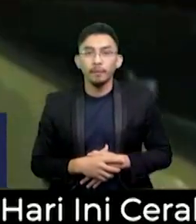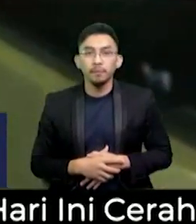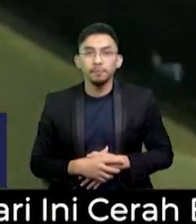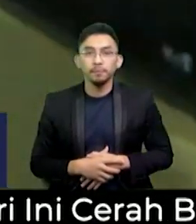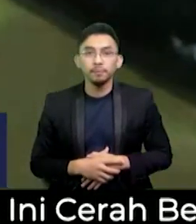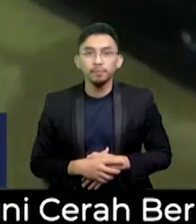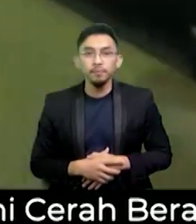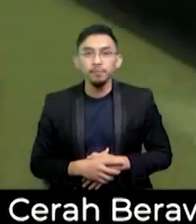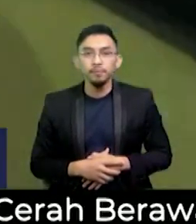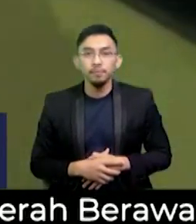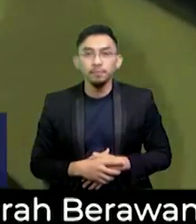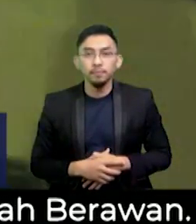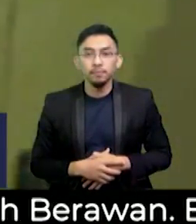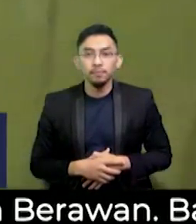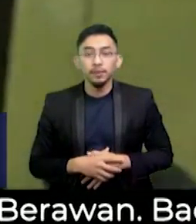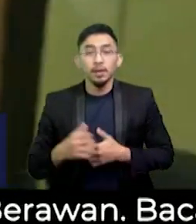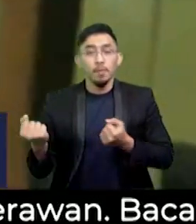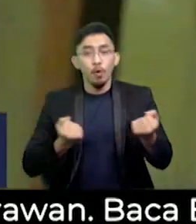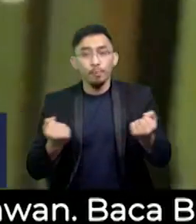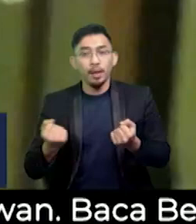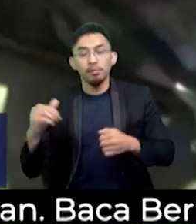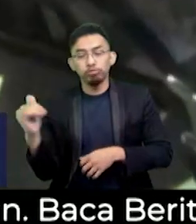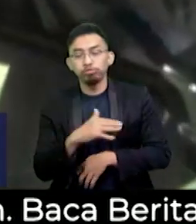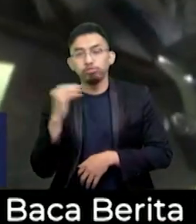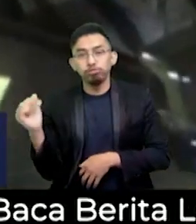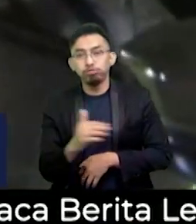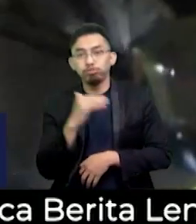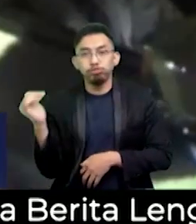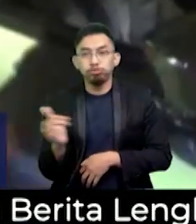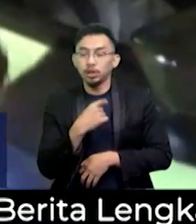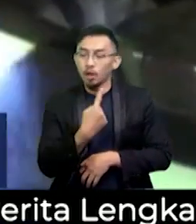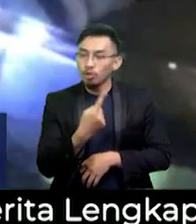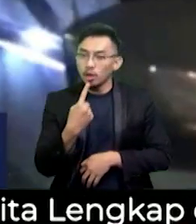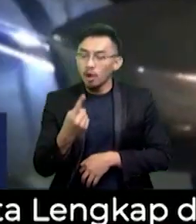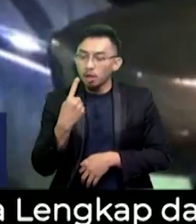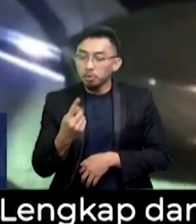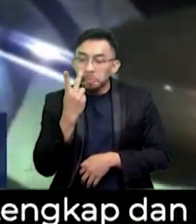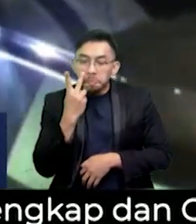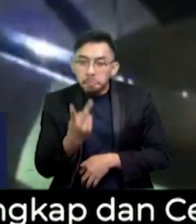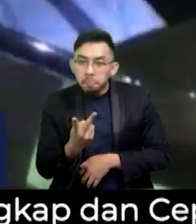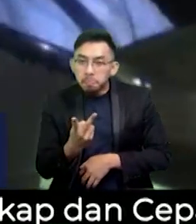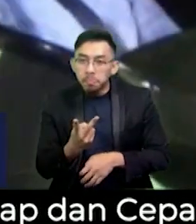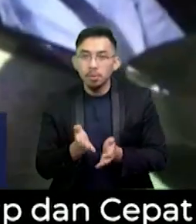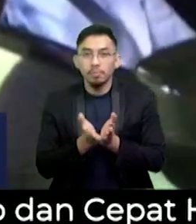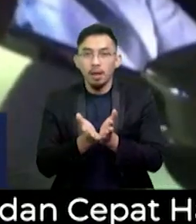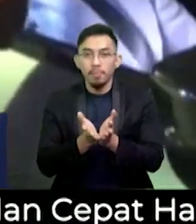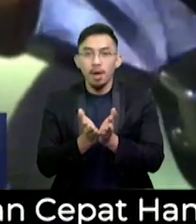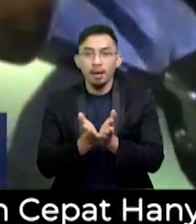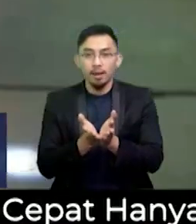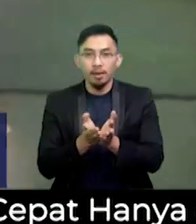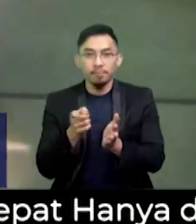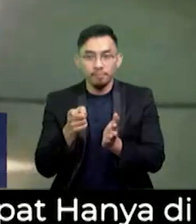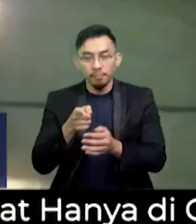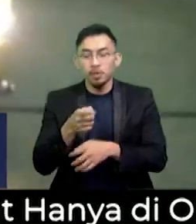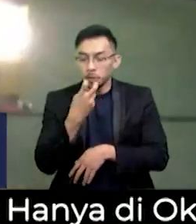satu persatu kendaraan yang akan memasuki Pelabuhan Bakauheni Lampung diperiksa oleh aparat kepolisian sektor kawasan Pelabuhan ksccb Bakaheuni